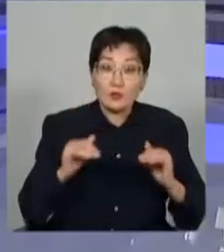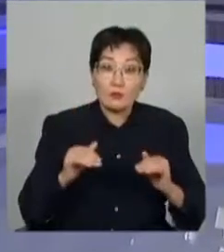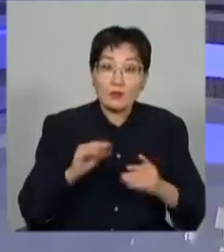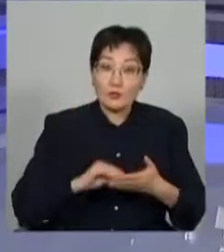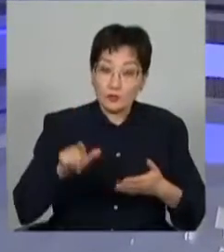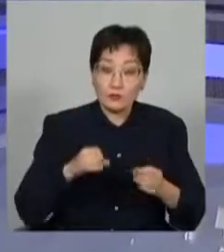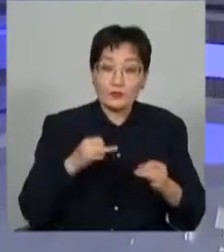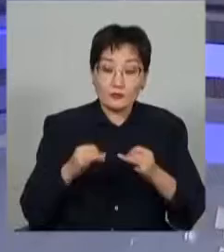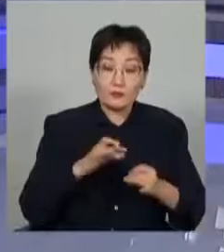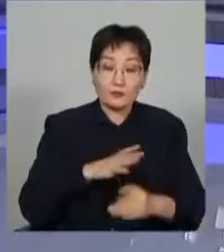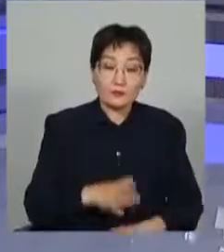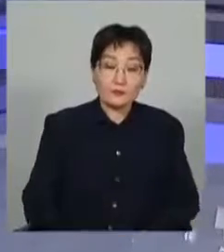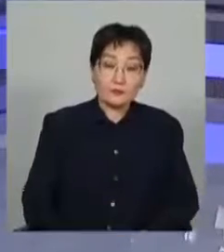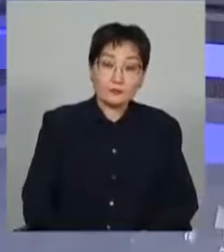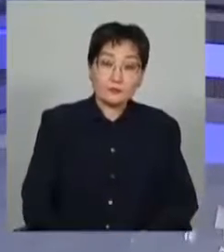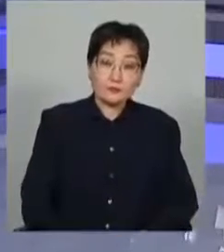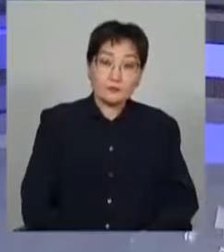Аяулым Көлжігіт тілдесіп қайтты.